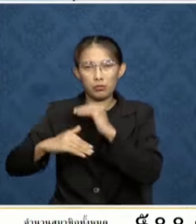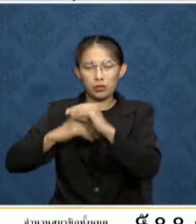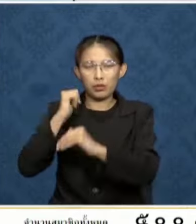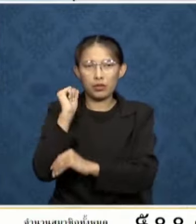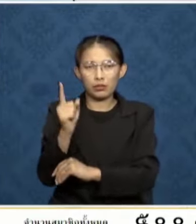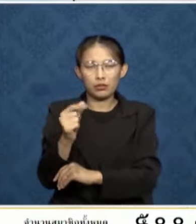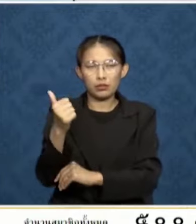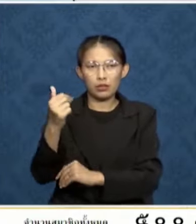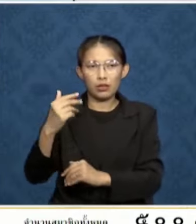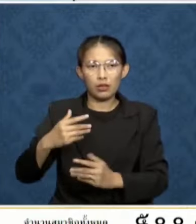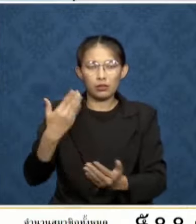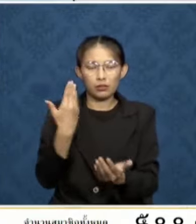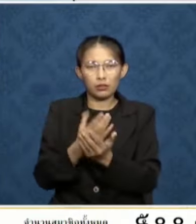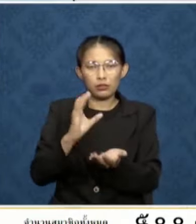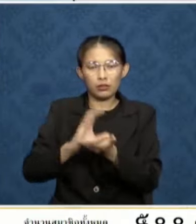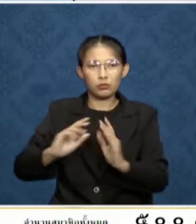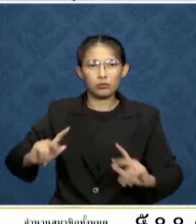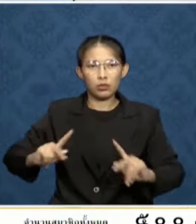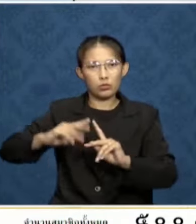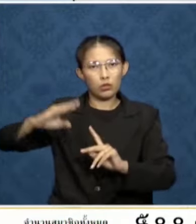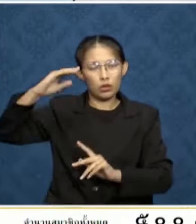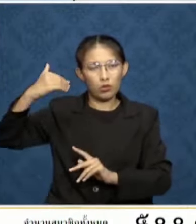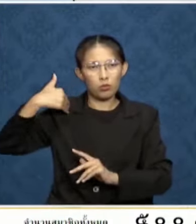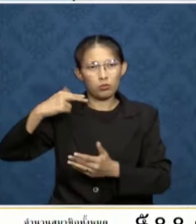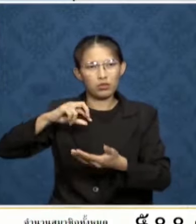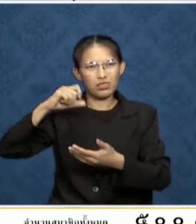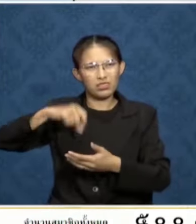นรระณของเกา